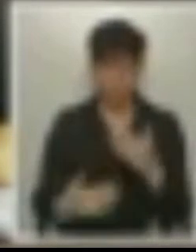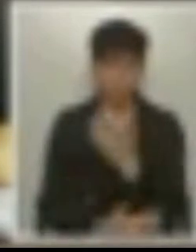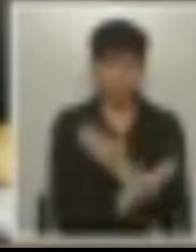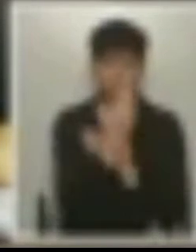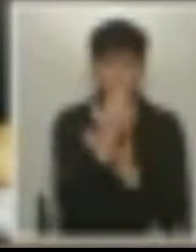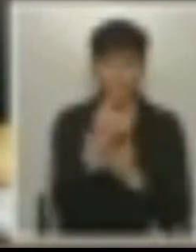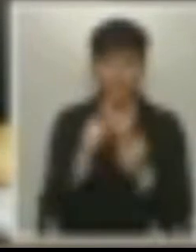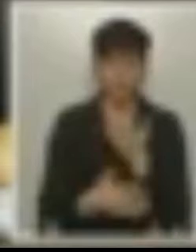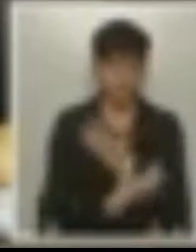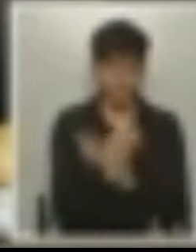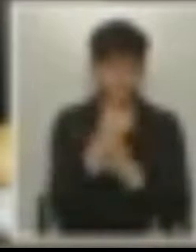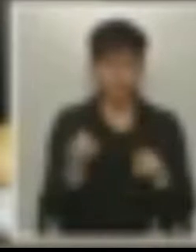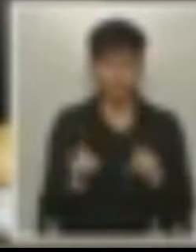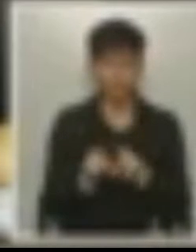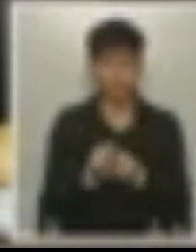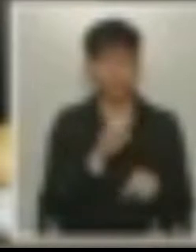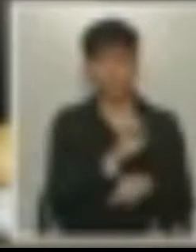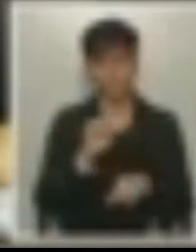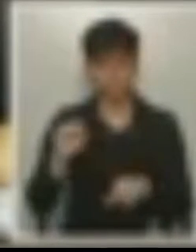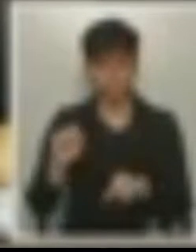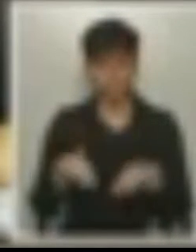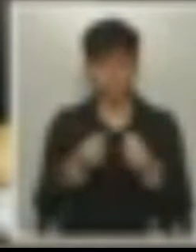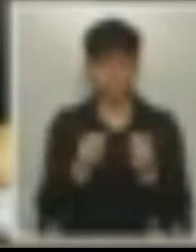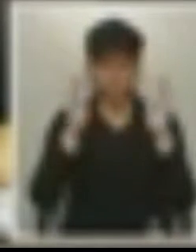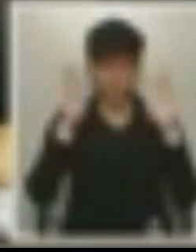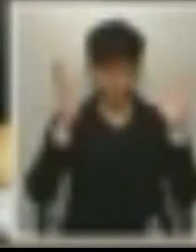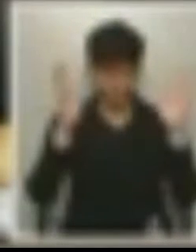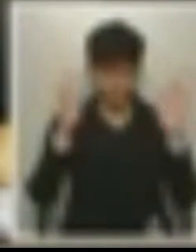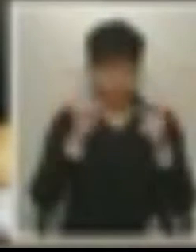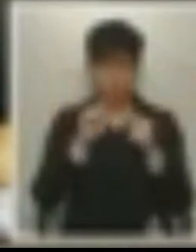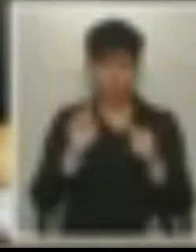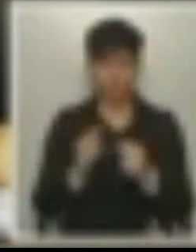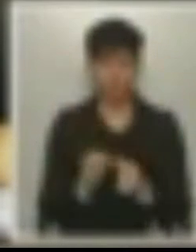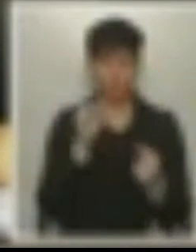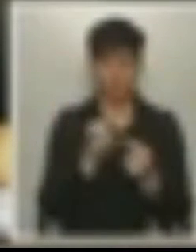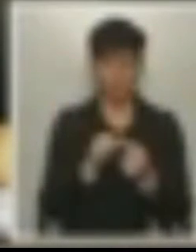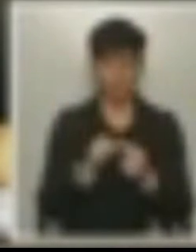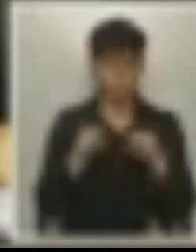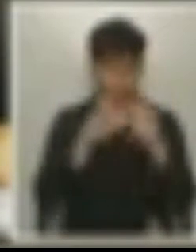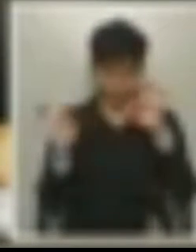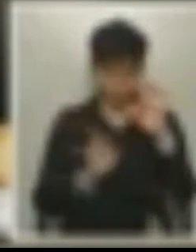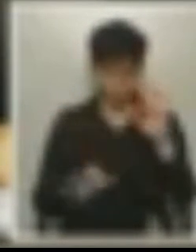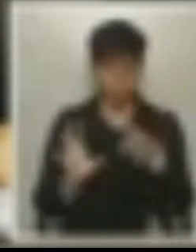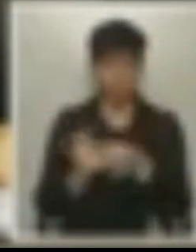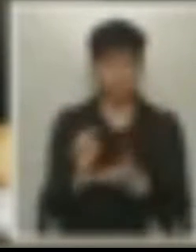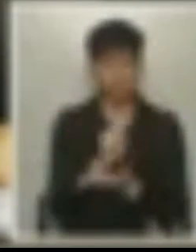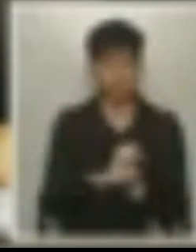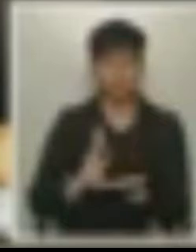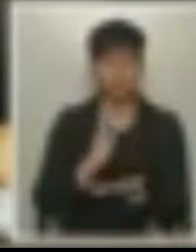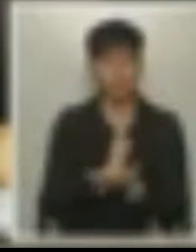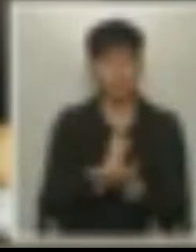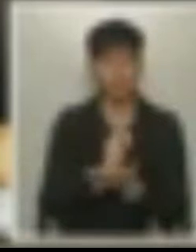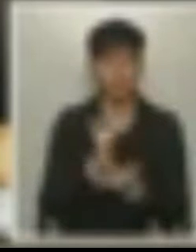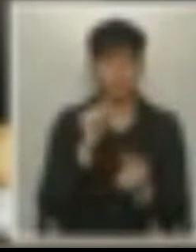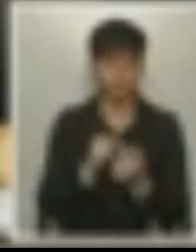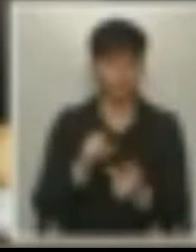ภาผู้แทนราษฎรแล้วได้อภิปรายเนื้อหาต่างๆเกี่ยวกับเรื่องของสถาบันพระปกเกล้านะครับตัวผมเองเนี่ยมีความผูกพันนะครับกับ